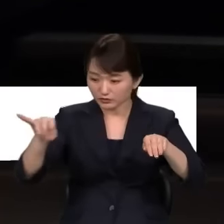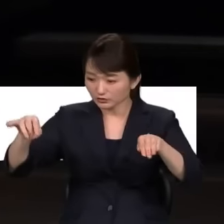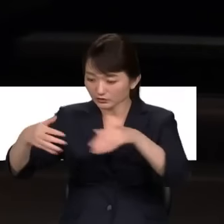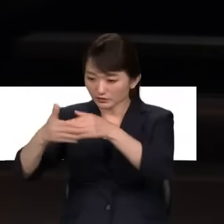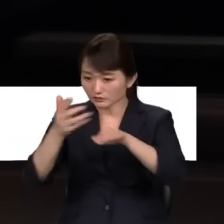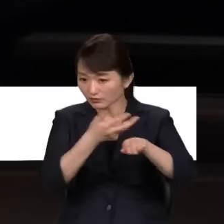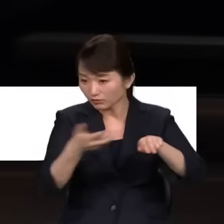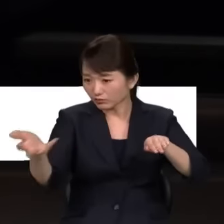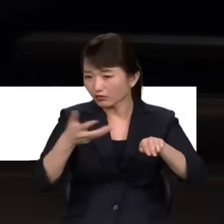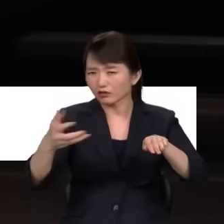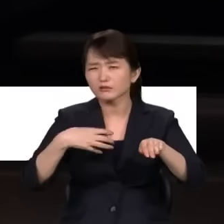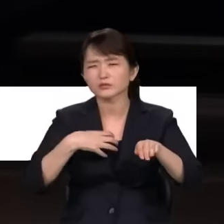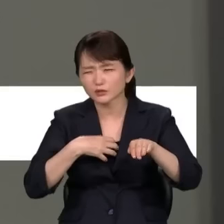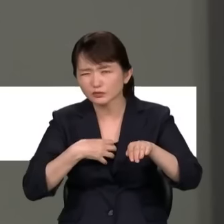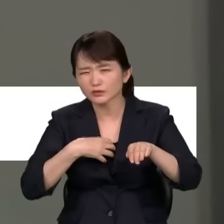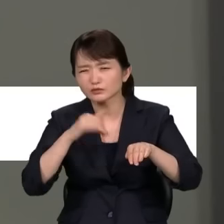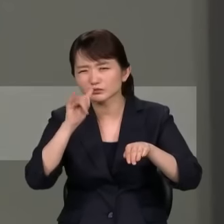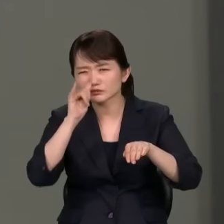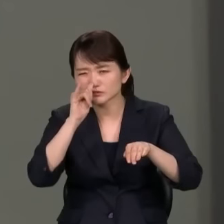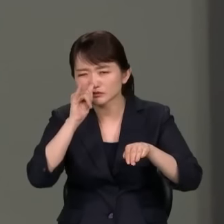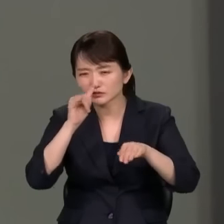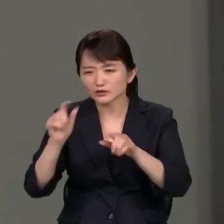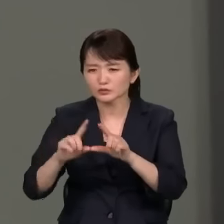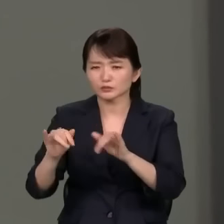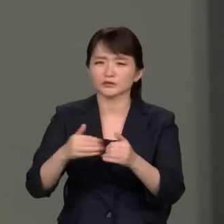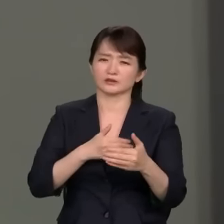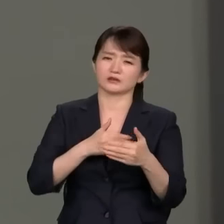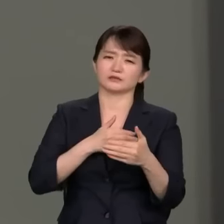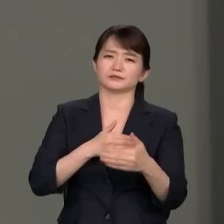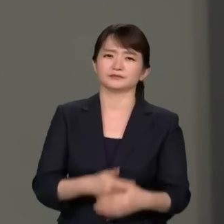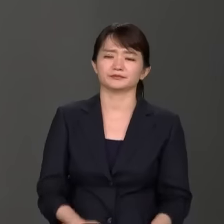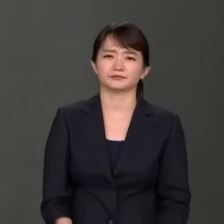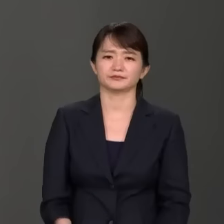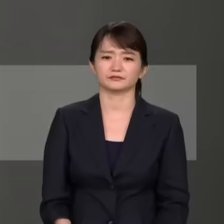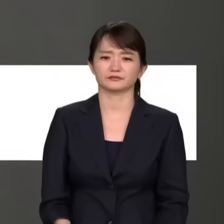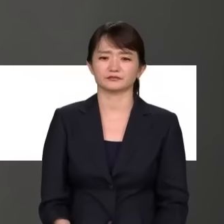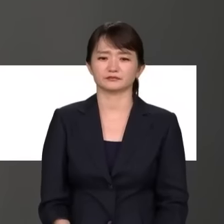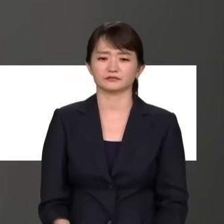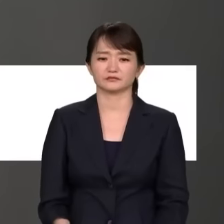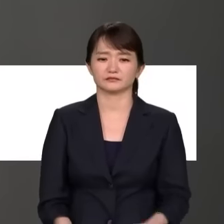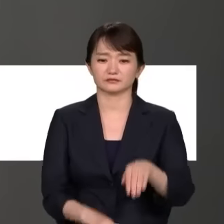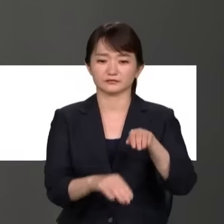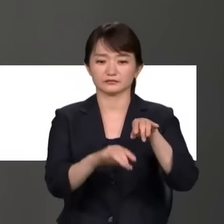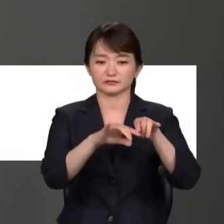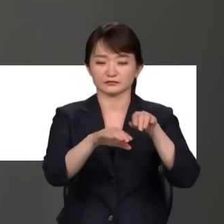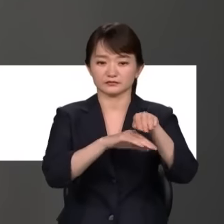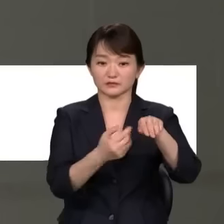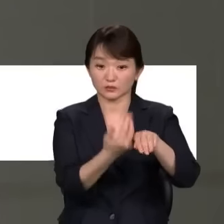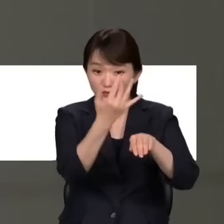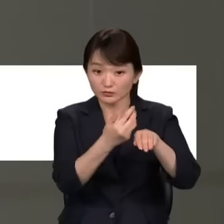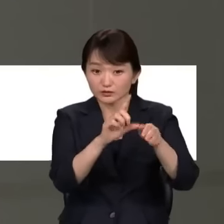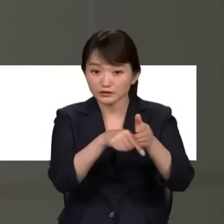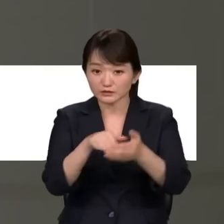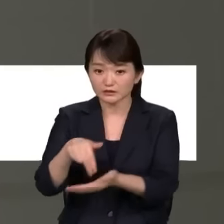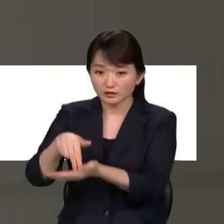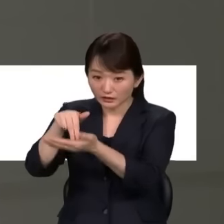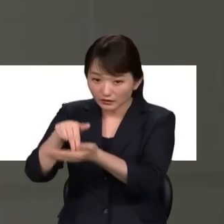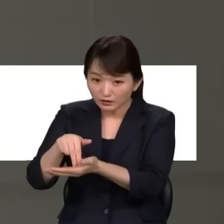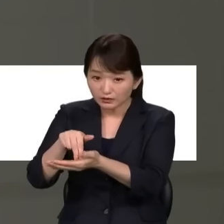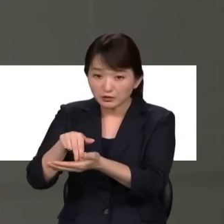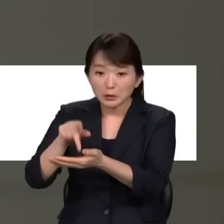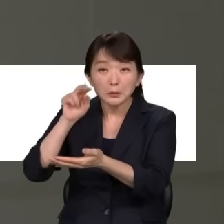번져 더 큰 사고로 이어질까 주민들은 불안합니다. 화재가 발생했을 시에는 엘리베이터랑 비상